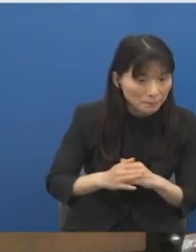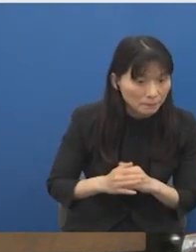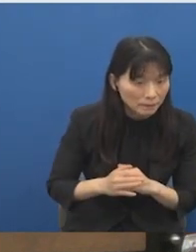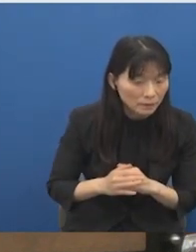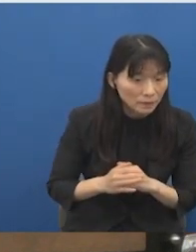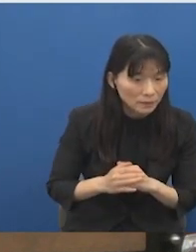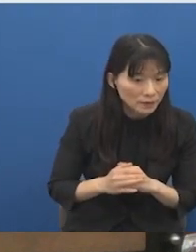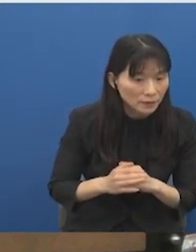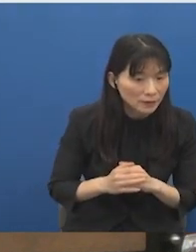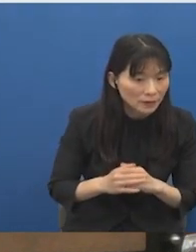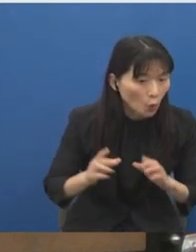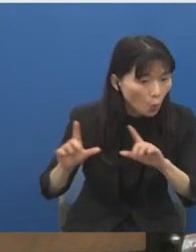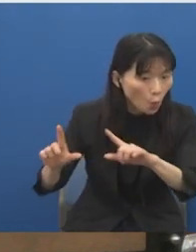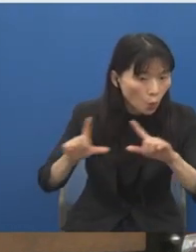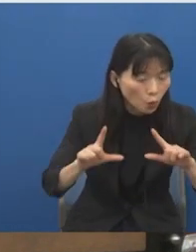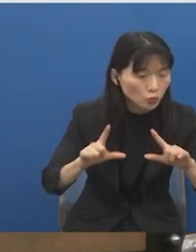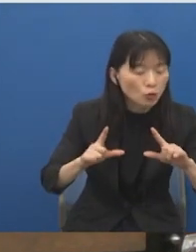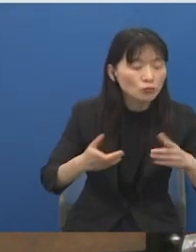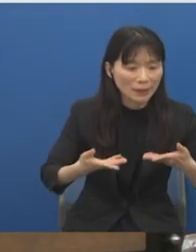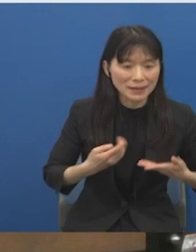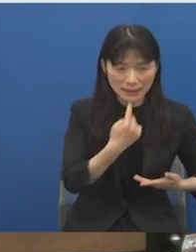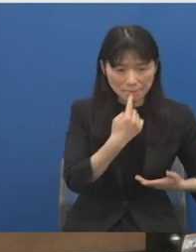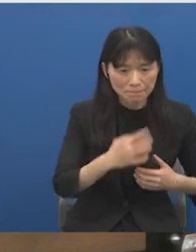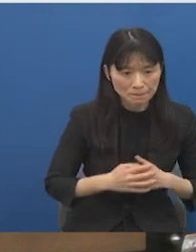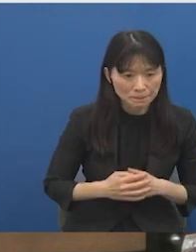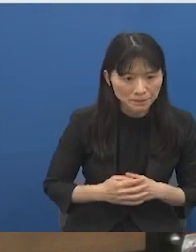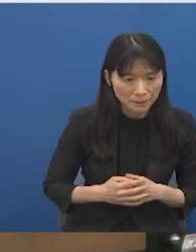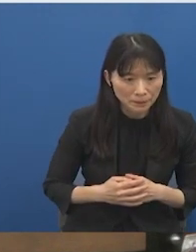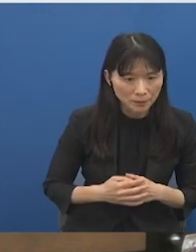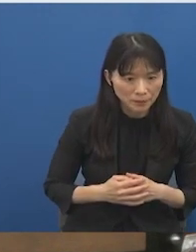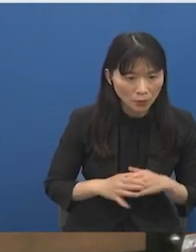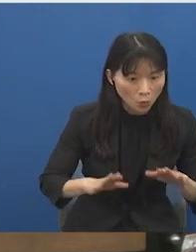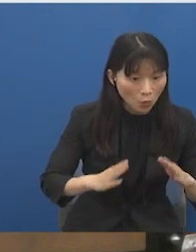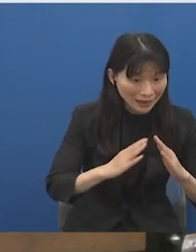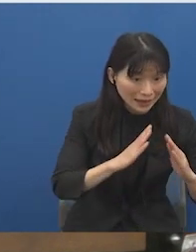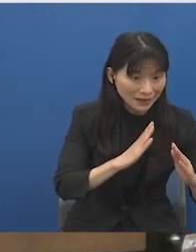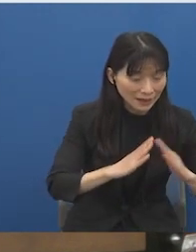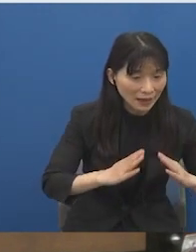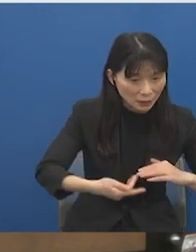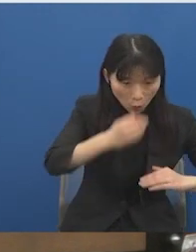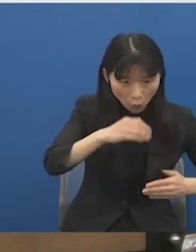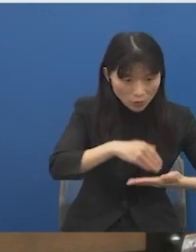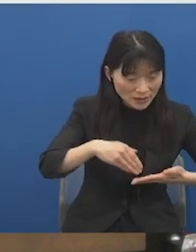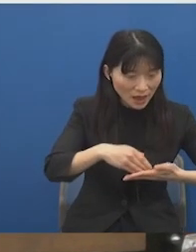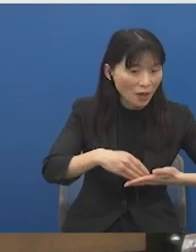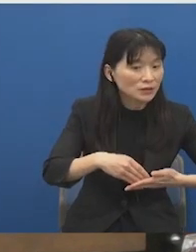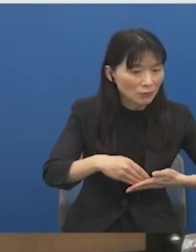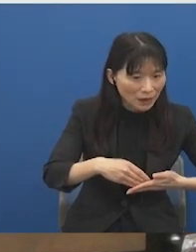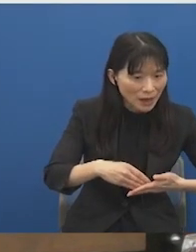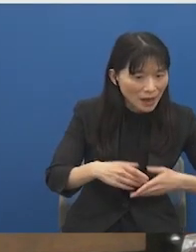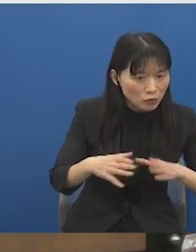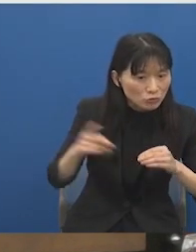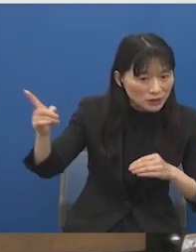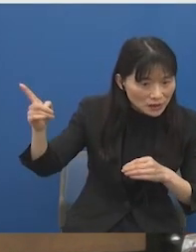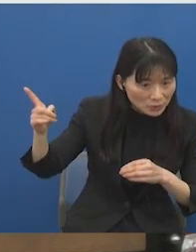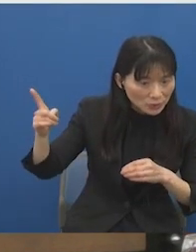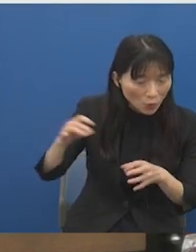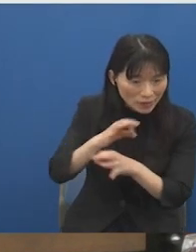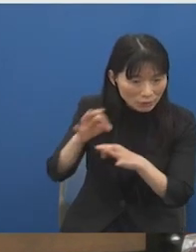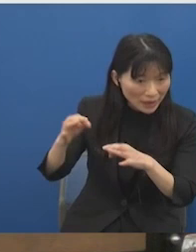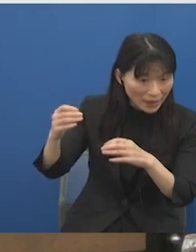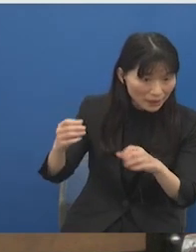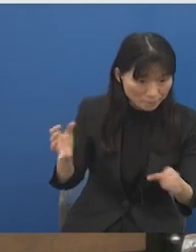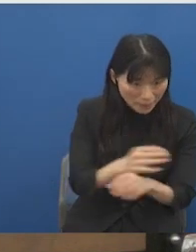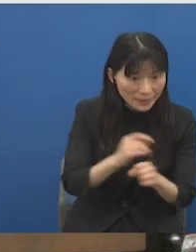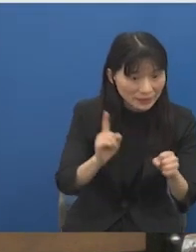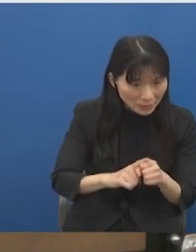各分科会の報告を受けた次第であります。今回の補正予算は、国のデフレ完全脱却のための総合経